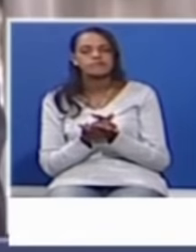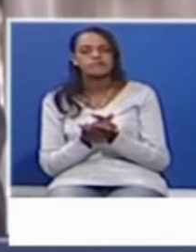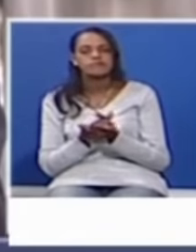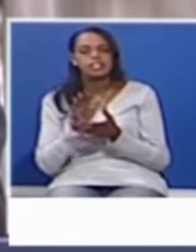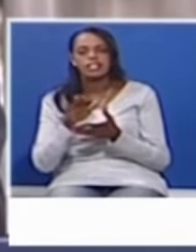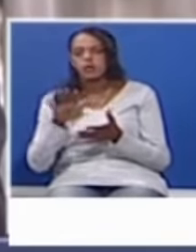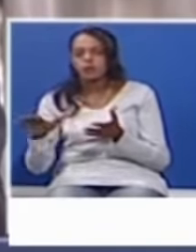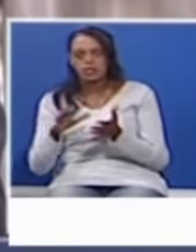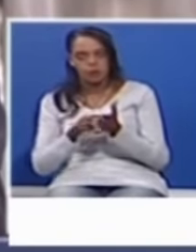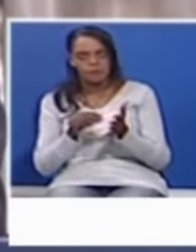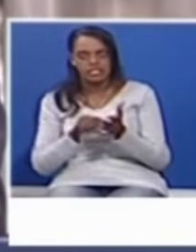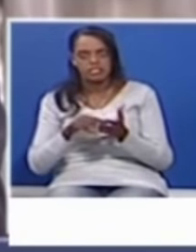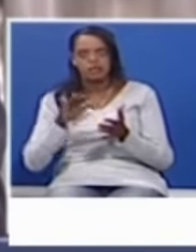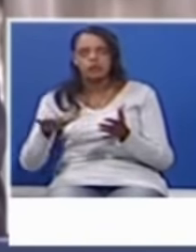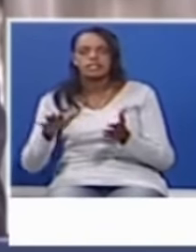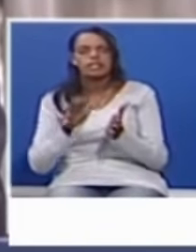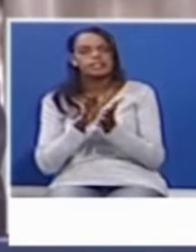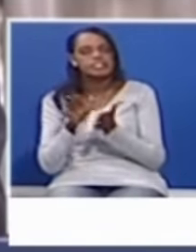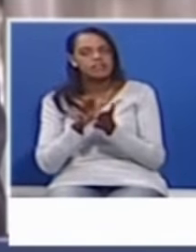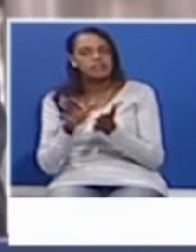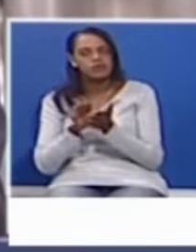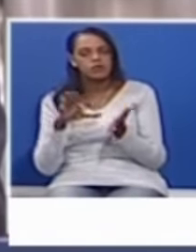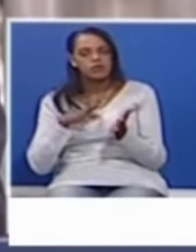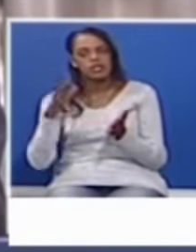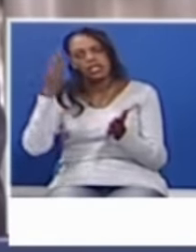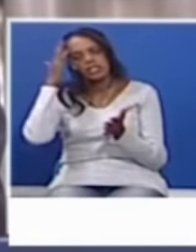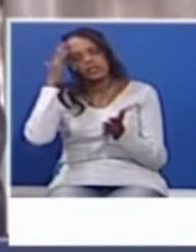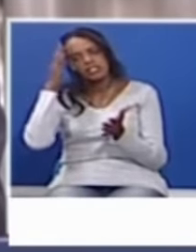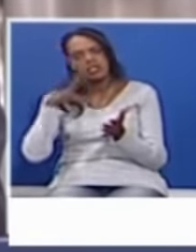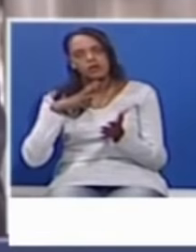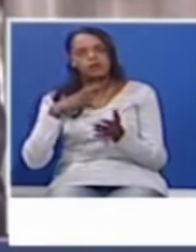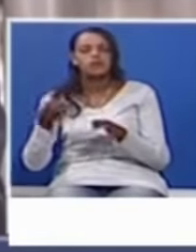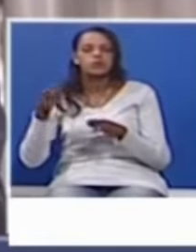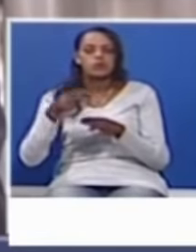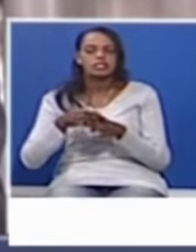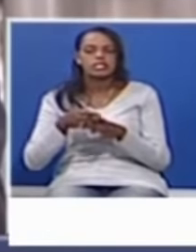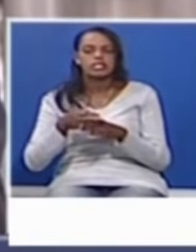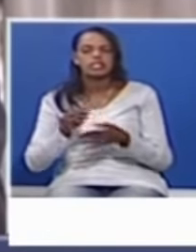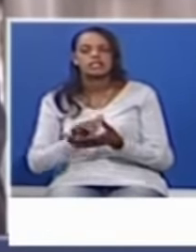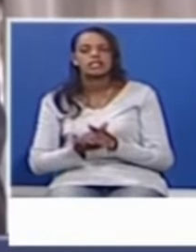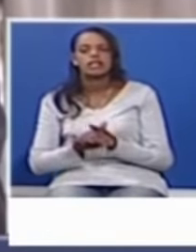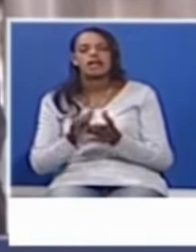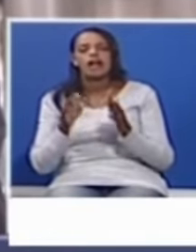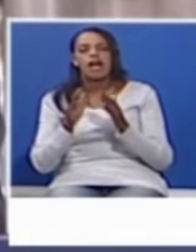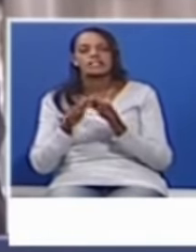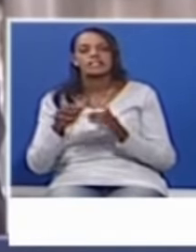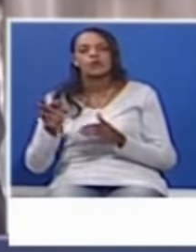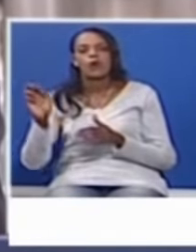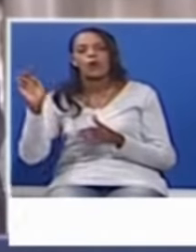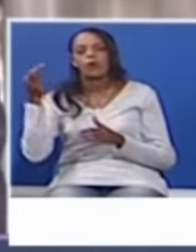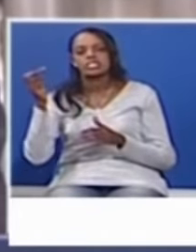ናይ ጤሳ ዓደልአን ይፃፈፍ ከም ዘለካ ክፍለጥ ኣለዎ ብተወሳኺ ናይ ዓዱ ቅንፅ እውን ካብ ንኡስ ዘባ